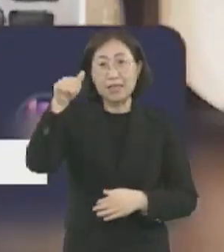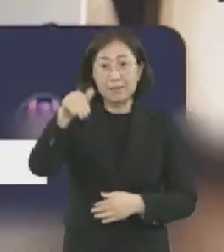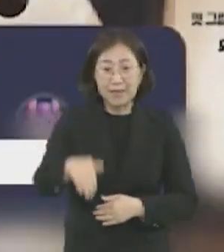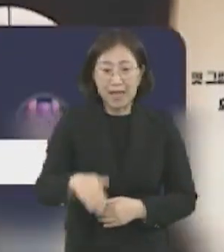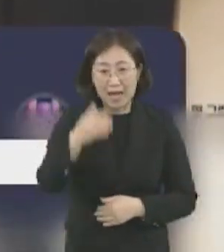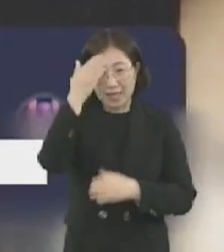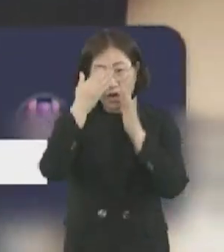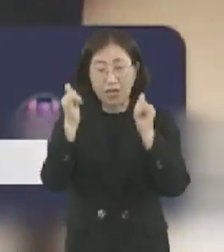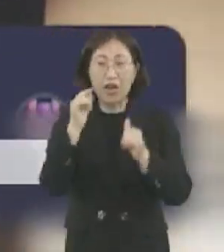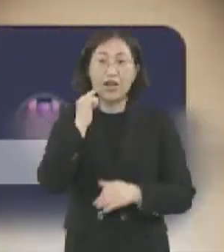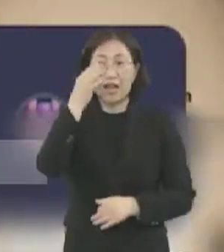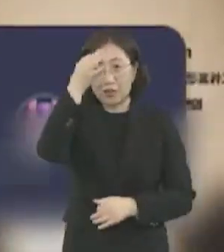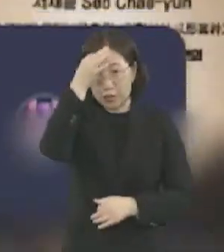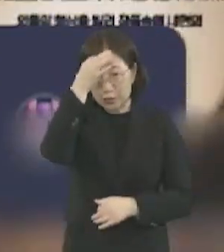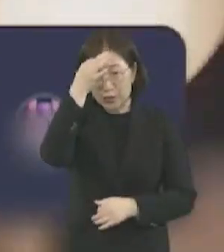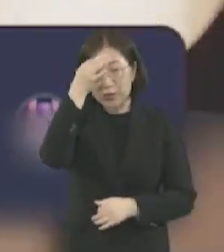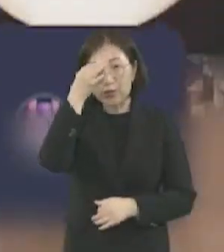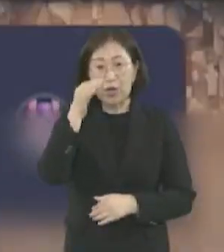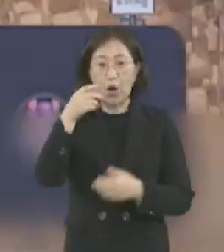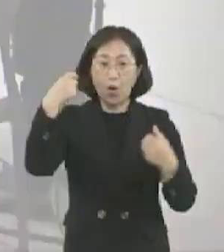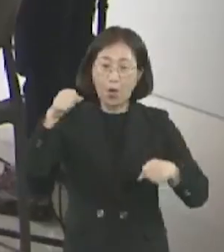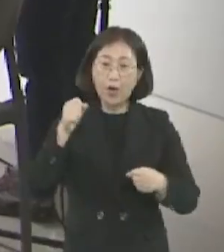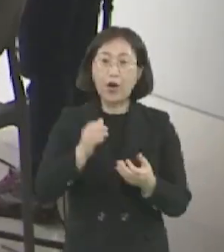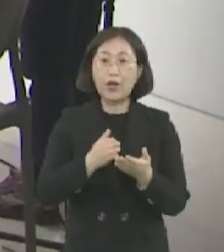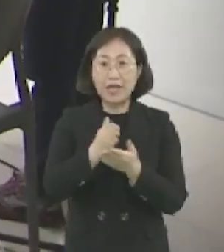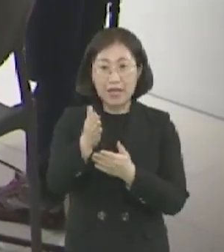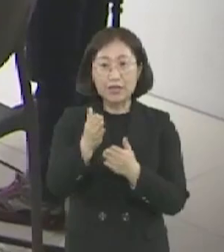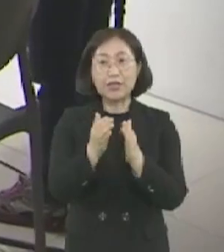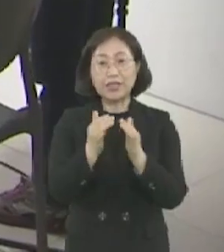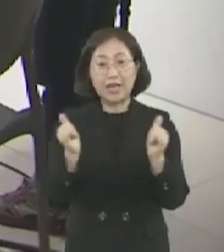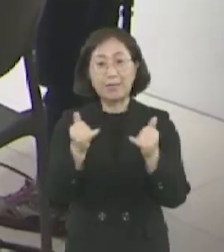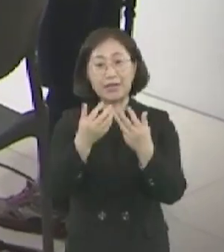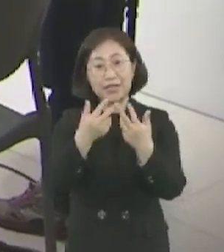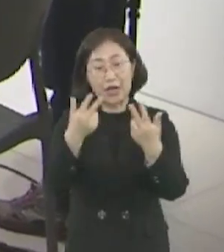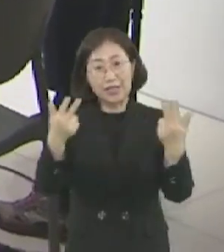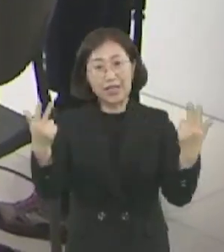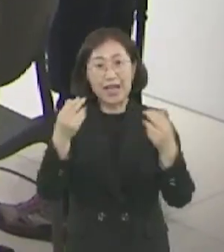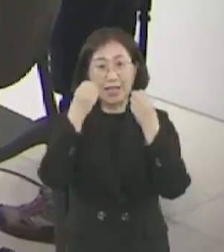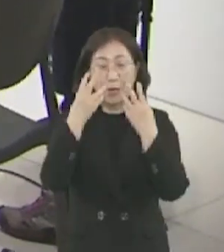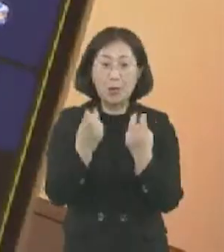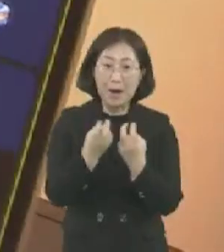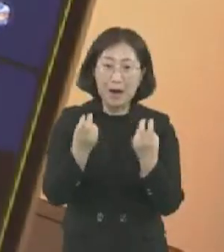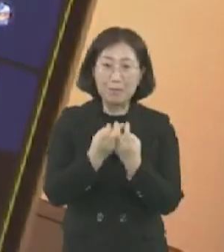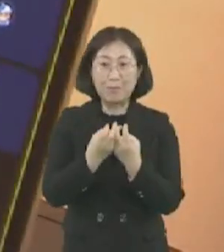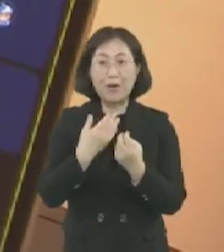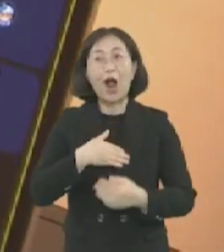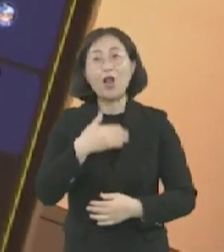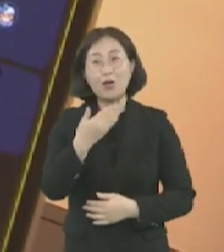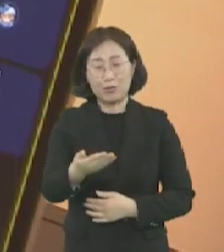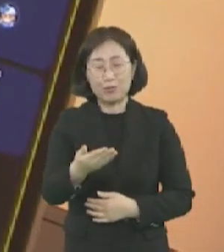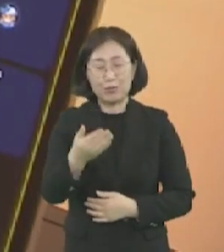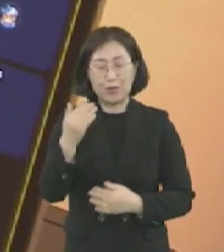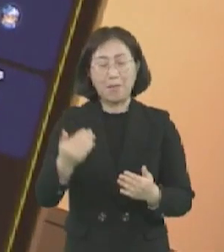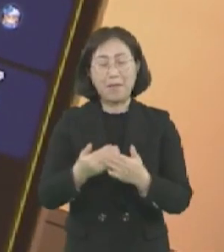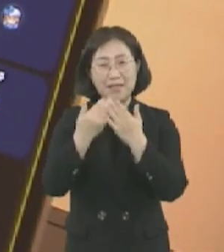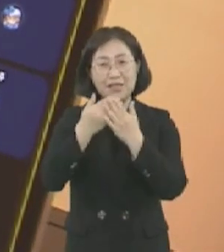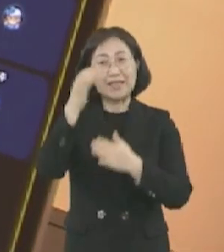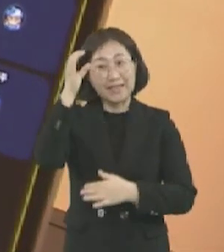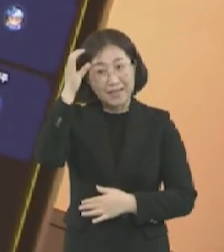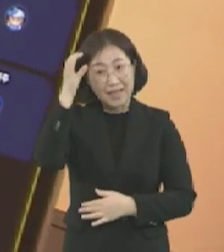예술가들은 물론 공연 예술계에도 전시 문화의 새로운 방향을 제시할 것으로 기대됩니다. TJB 김진석입니다.